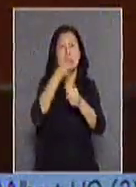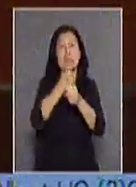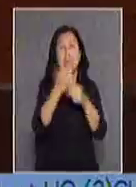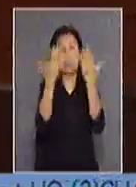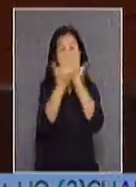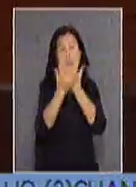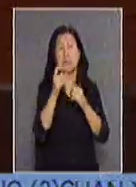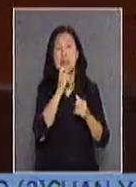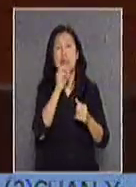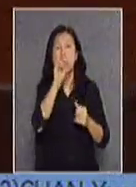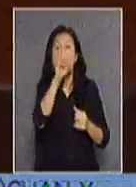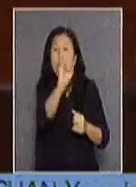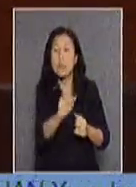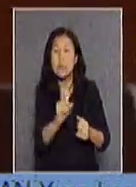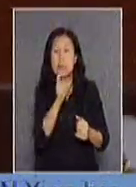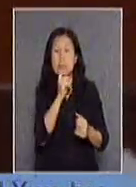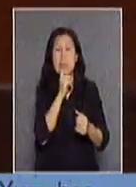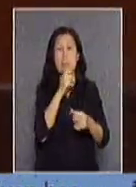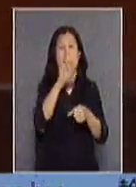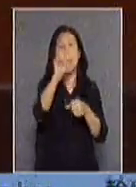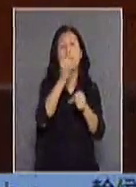那談什麼產業呢？